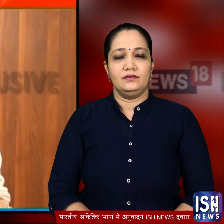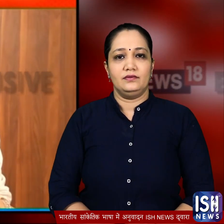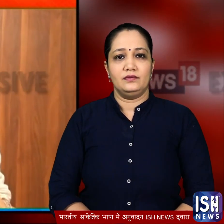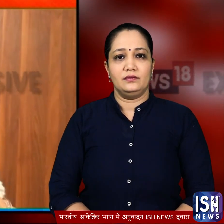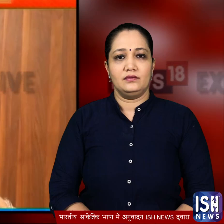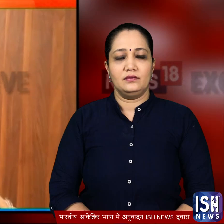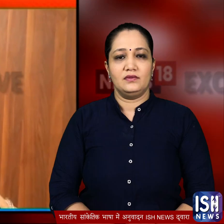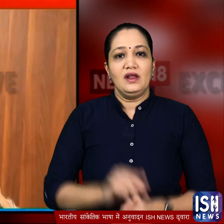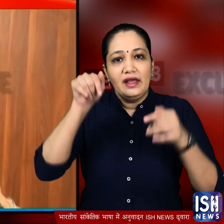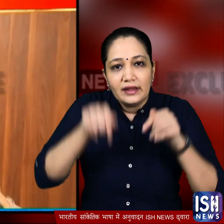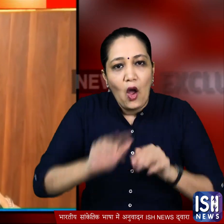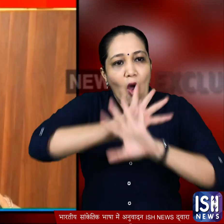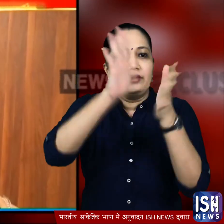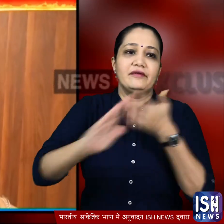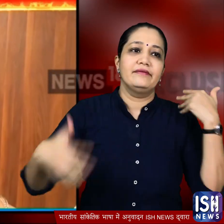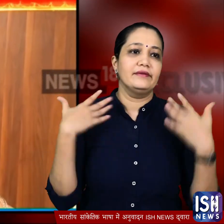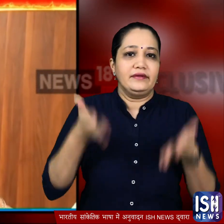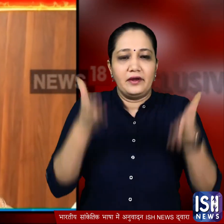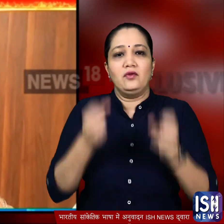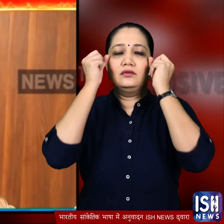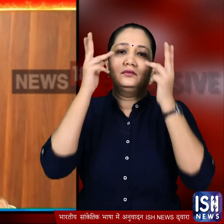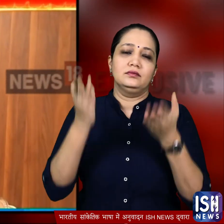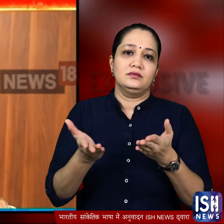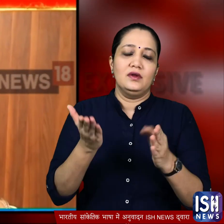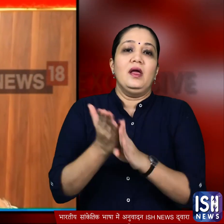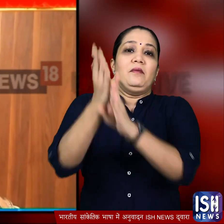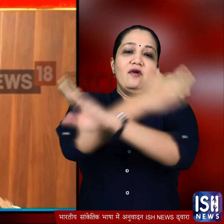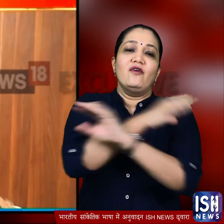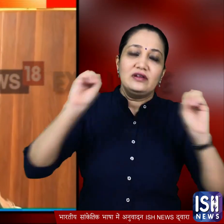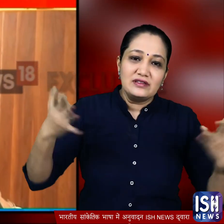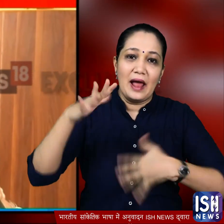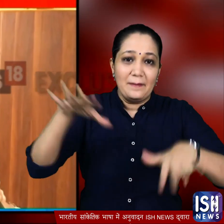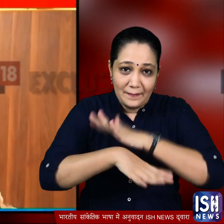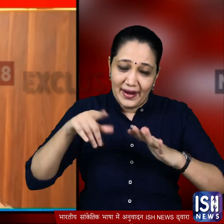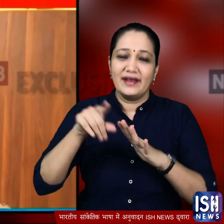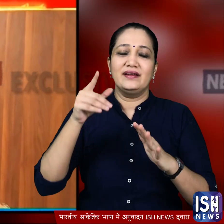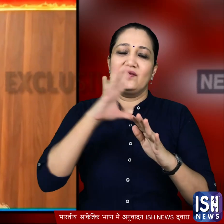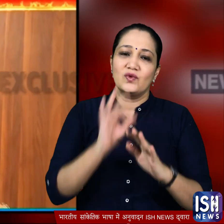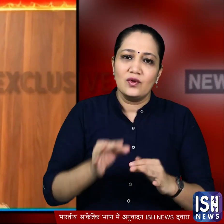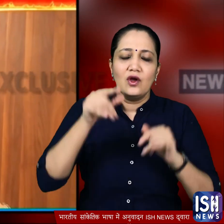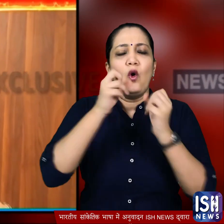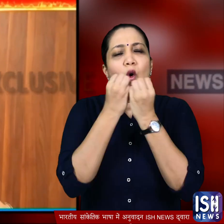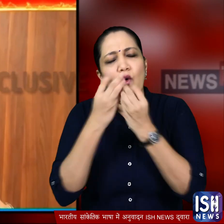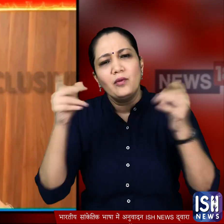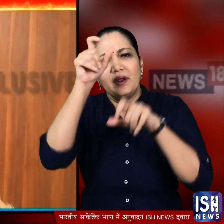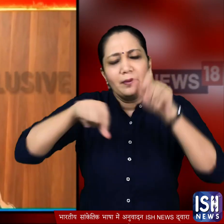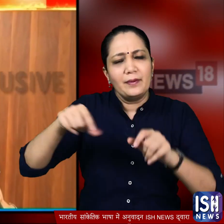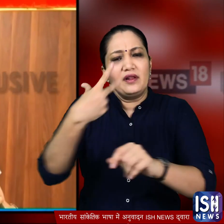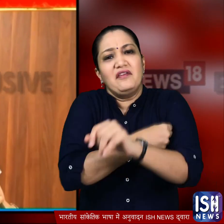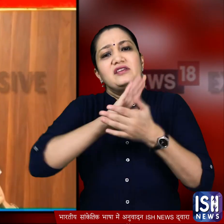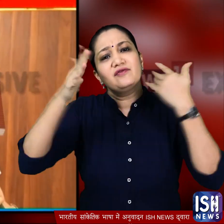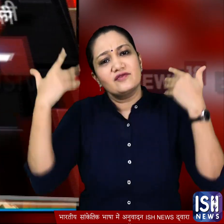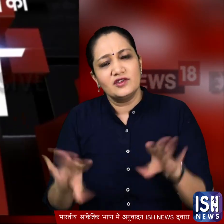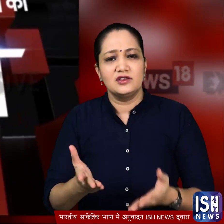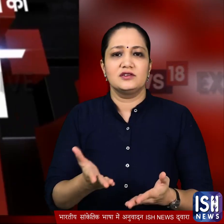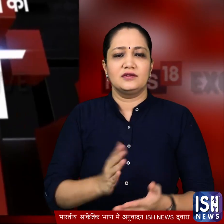सब कुछ लुट गया तब ये जागे हैं। अगर ये शुरू से ही ये नियत रखते तो आज न जाने कितने लोगों का